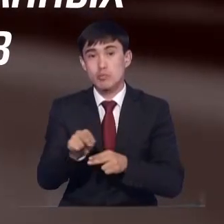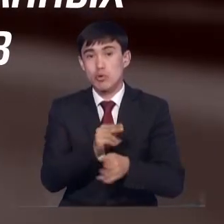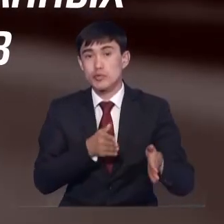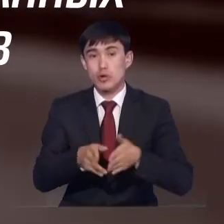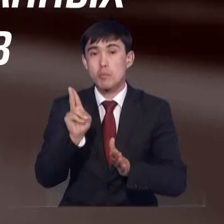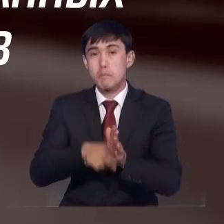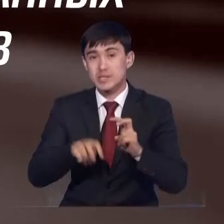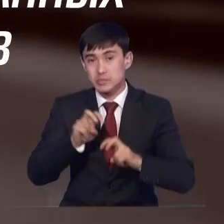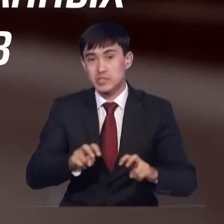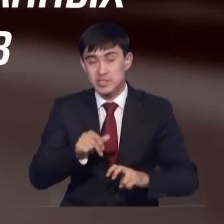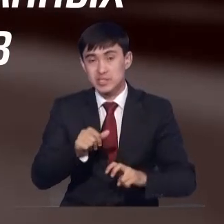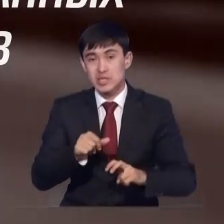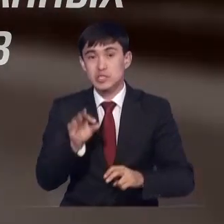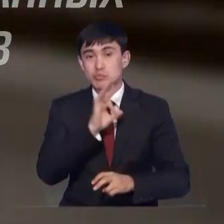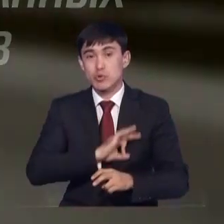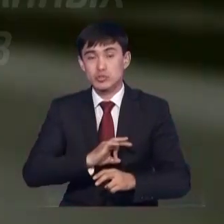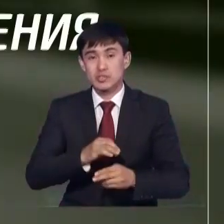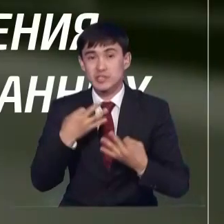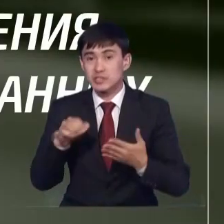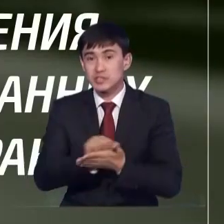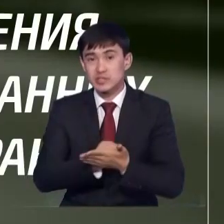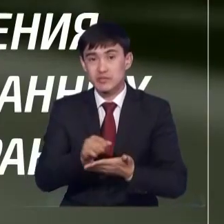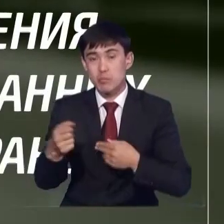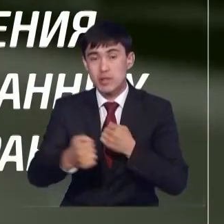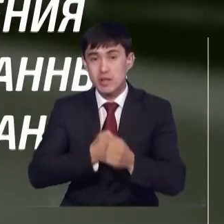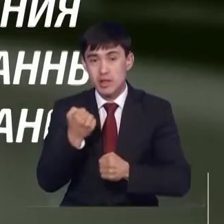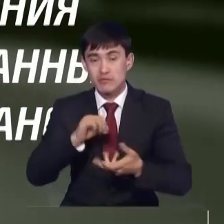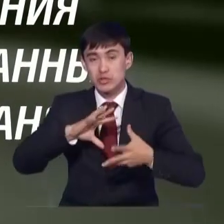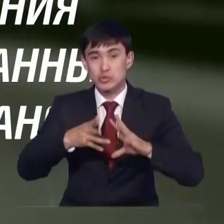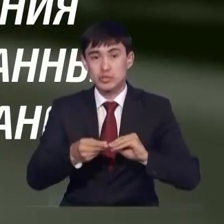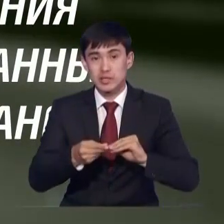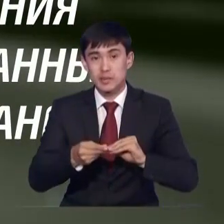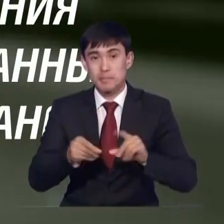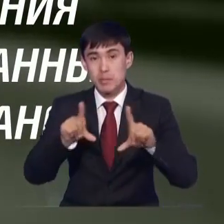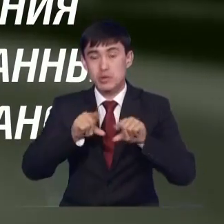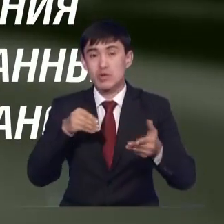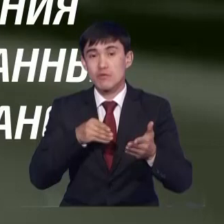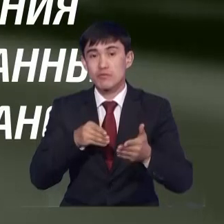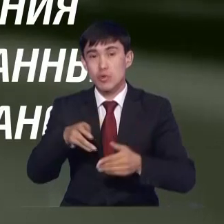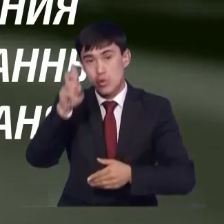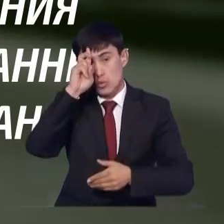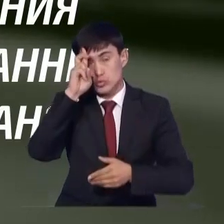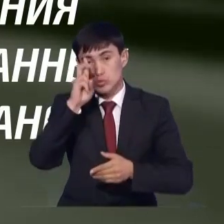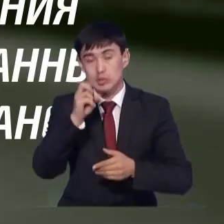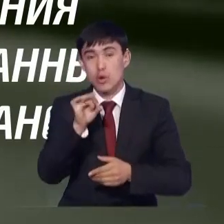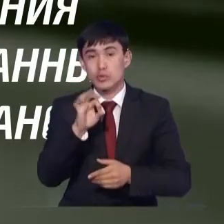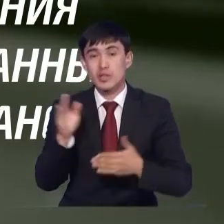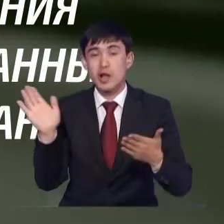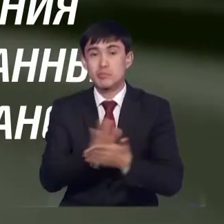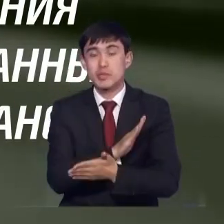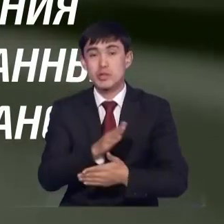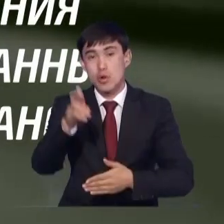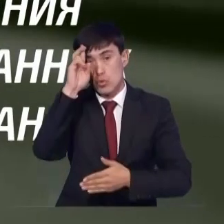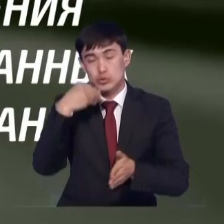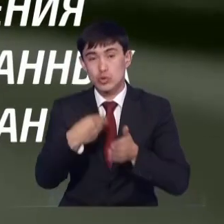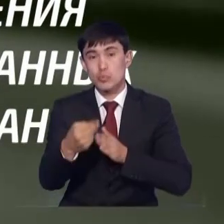госзакупке использование не сертифицированных материалов результаты департамент внутреннего государственного аудита отменил